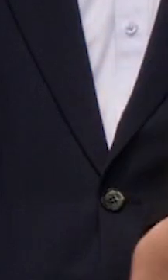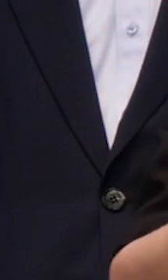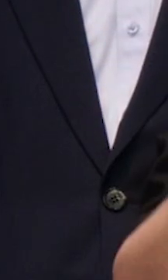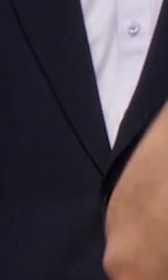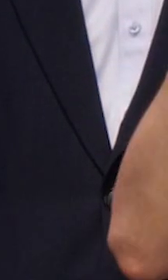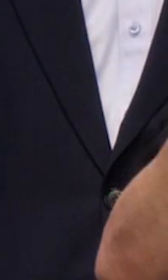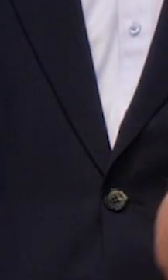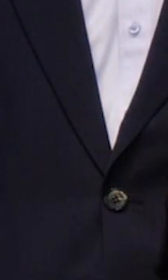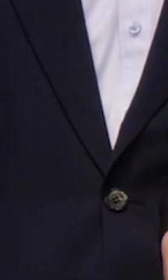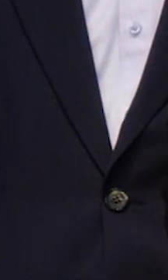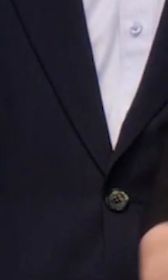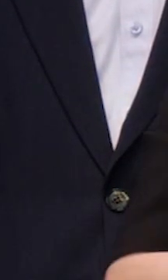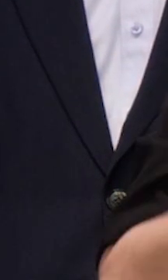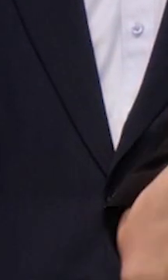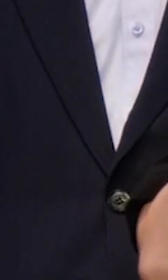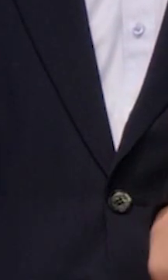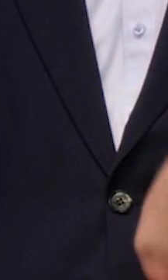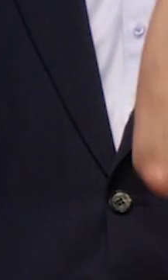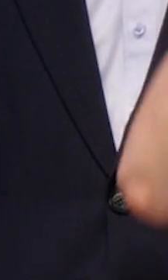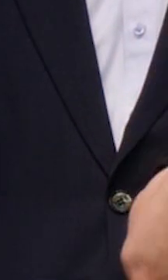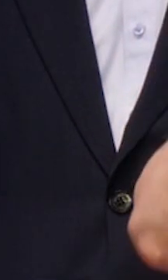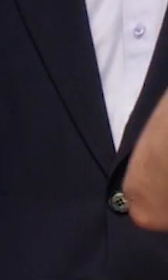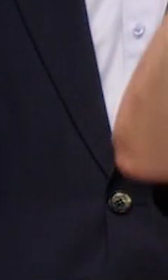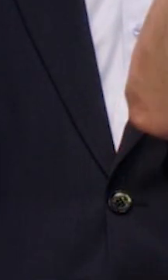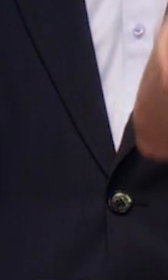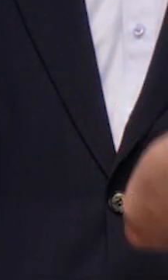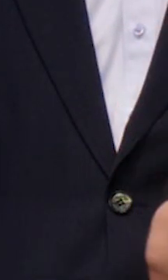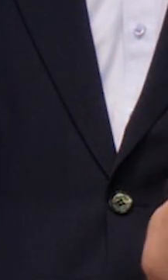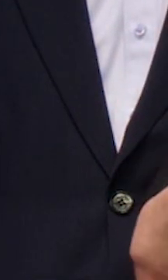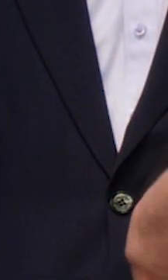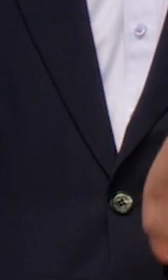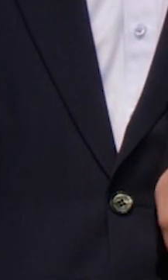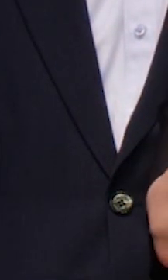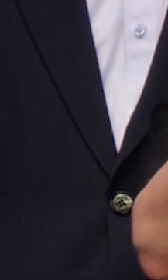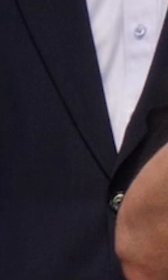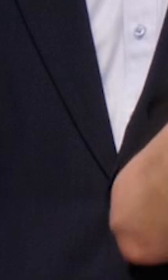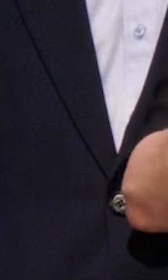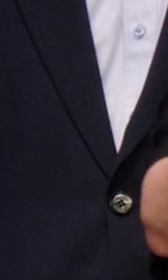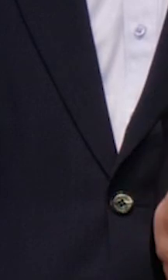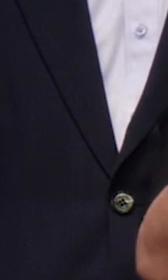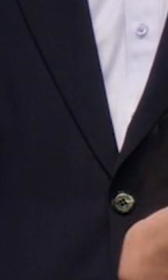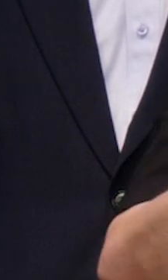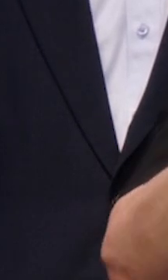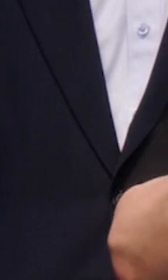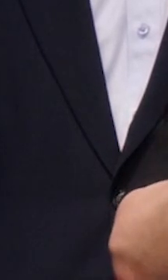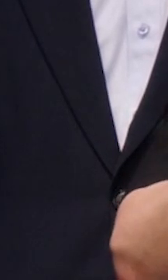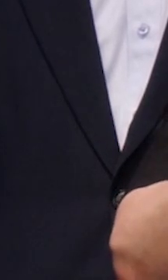정한 한국 방문의 해입니다. 정부는 2027년까지